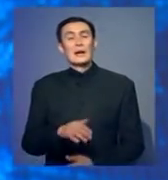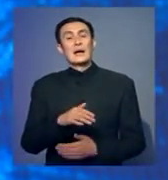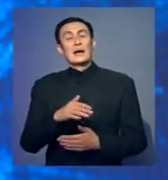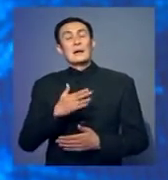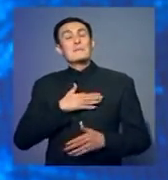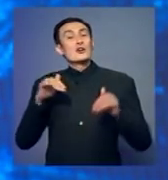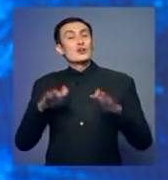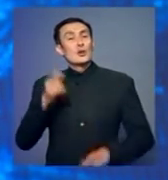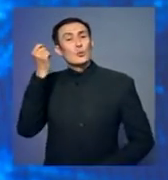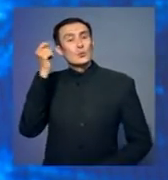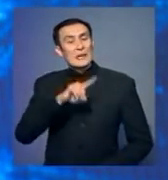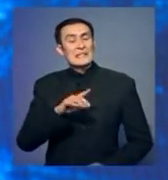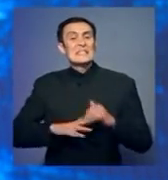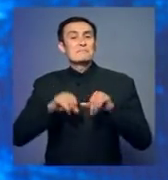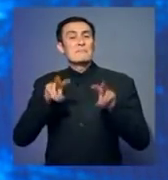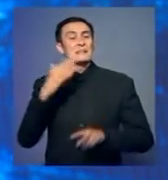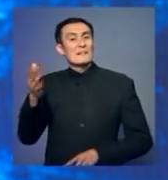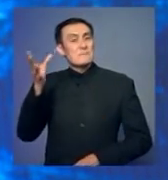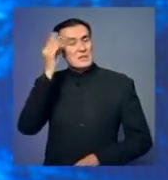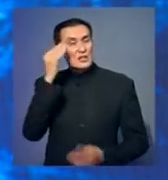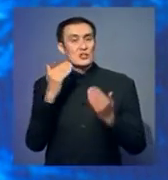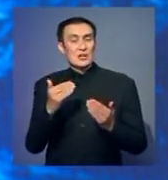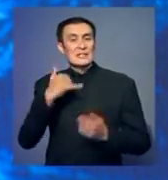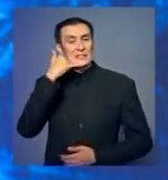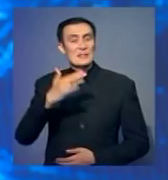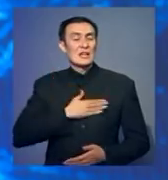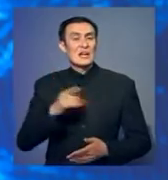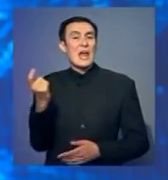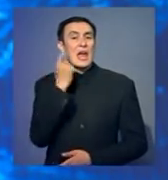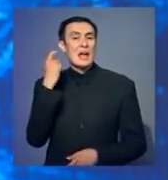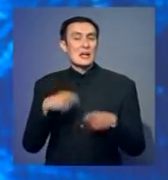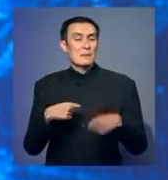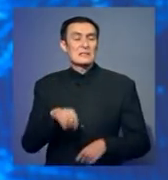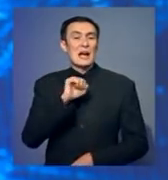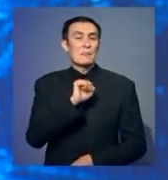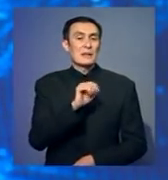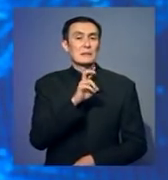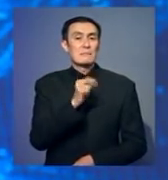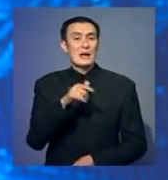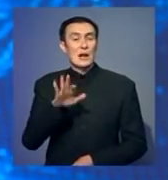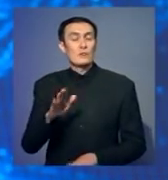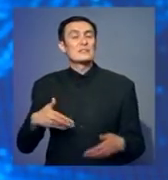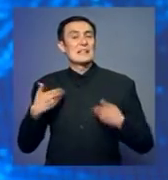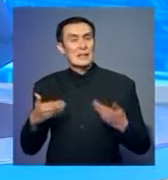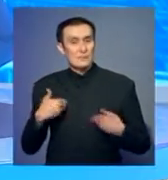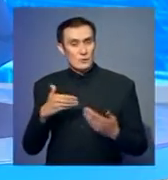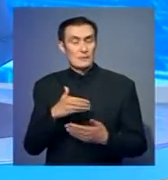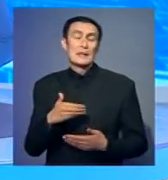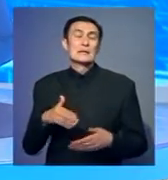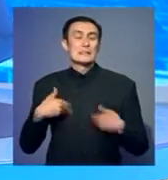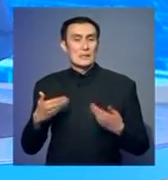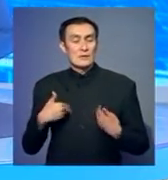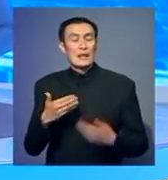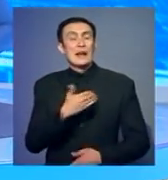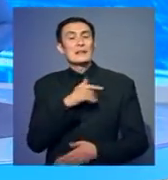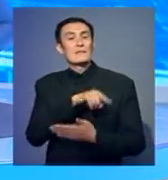Продолжаем. Мы решили узнать и экспертное также мнение. Сейчас на связи с нами экономист Арман Байганов. Здравствуйте. Здравствуйте.